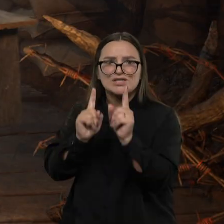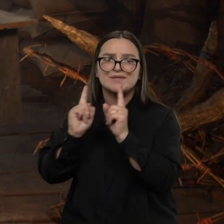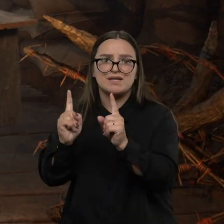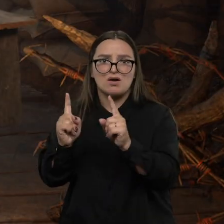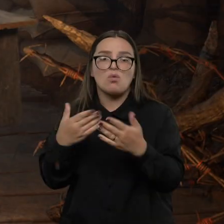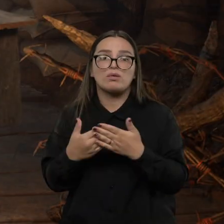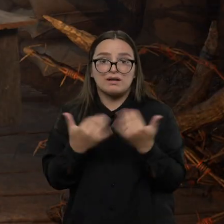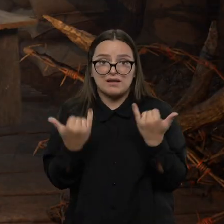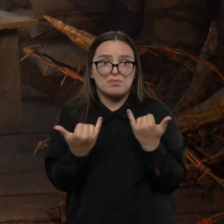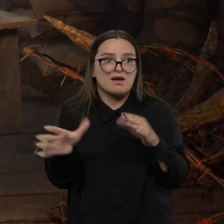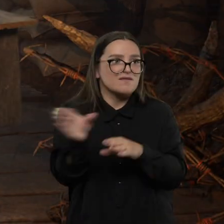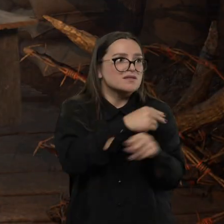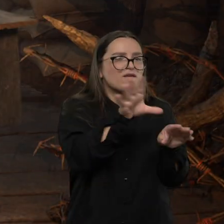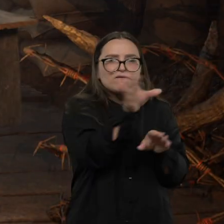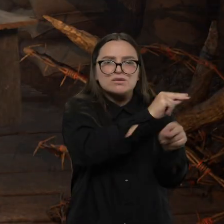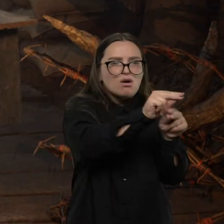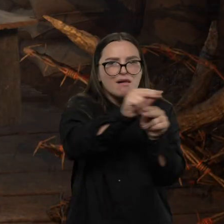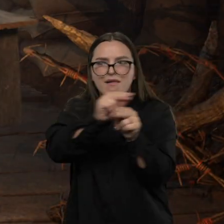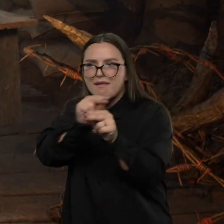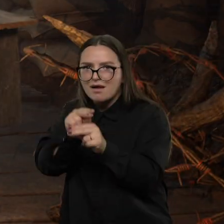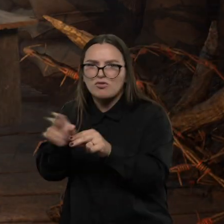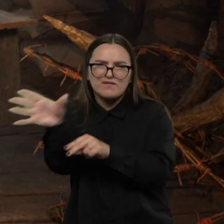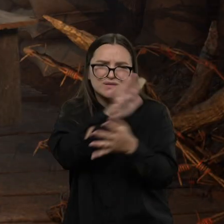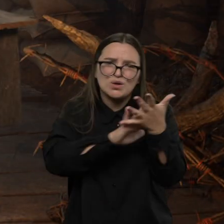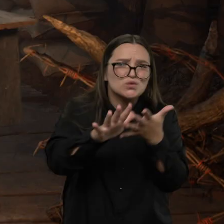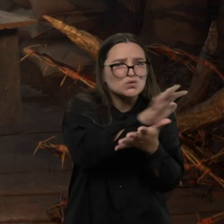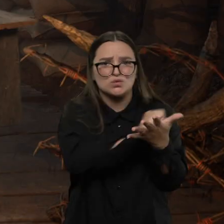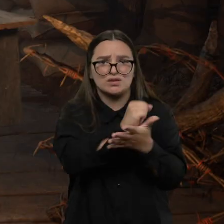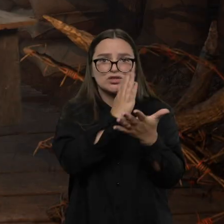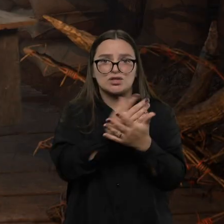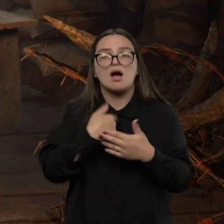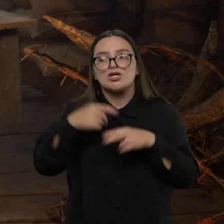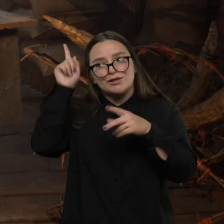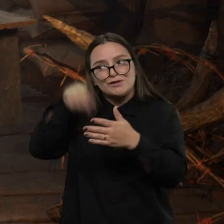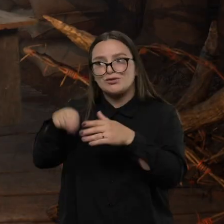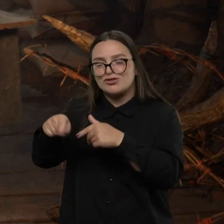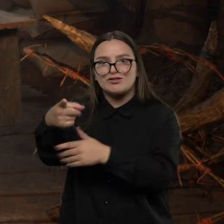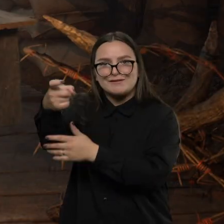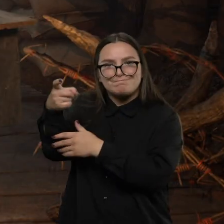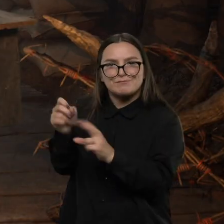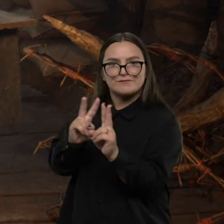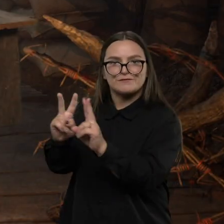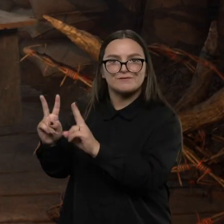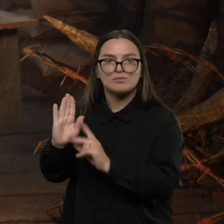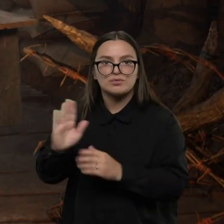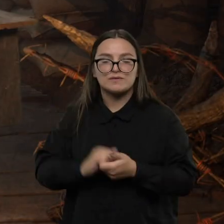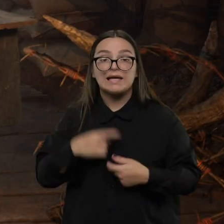parašus, nes dabartiniais laikais visur daromi euro remontai, sunaikina ar paslėpia šią vertingą istorinę